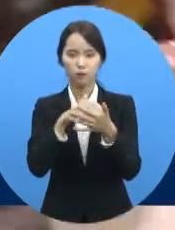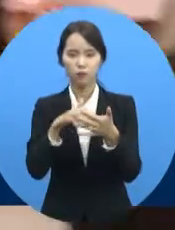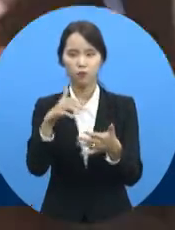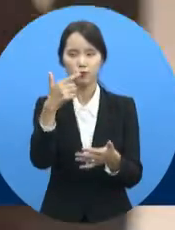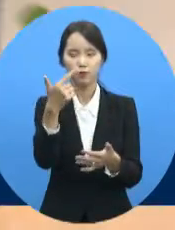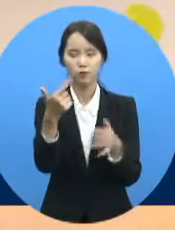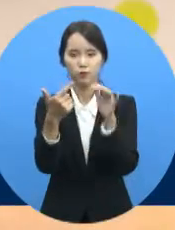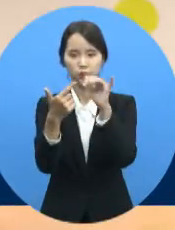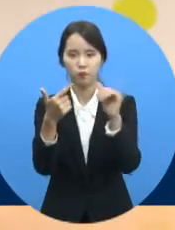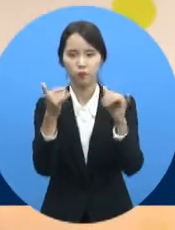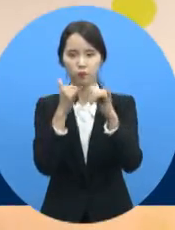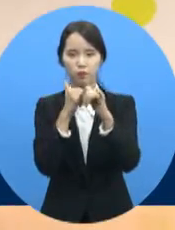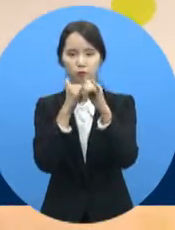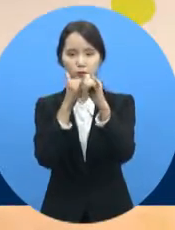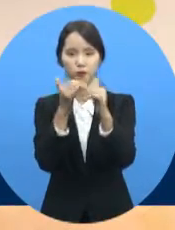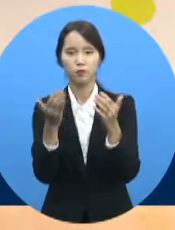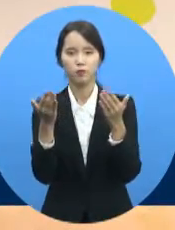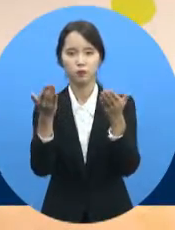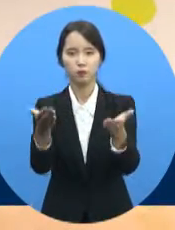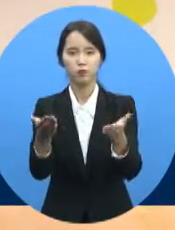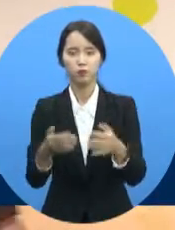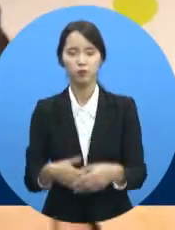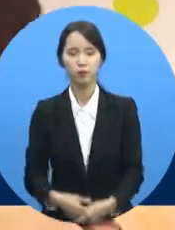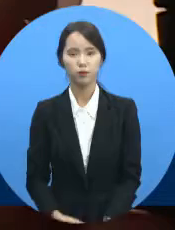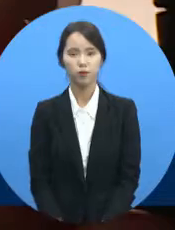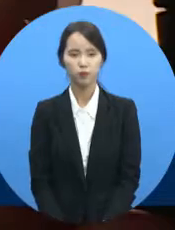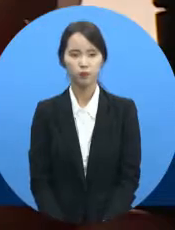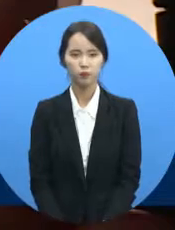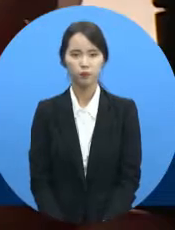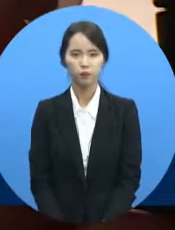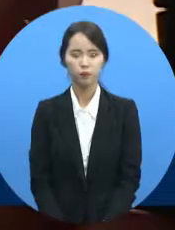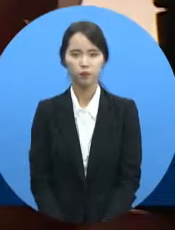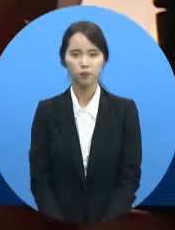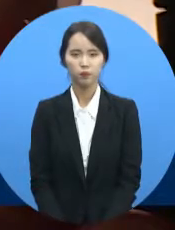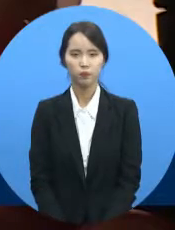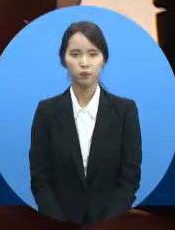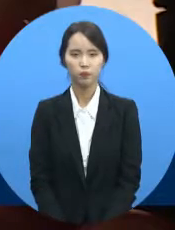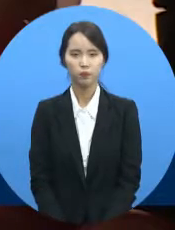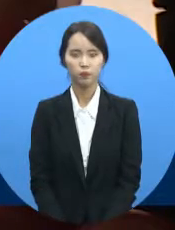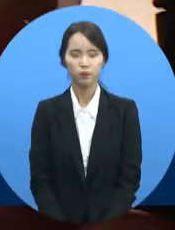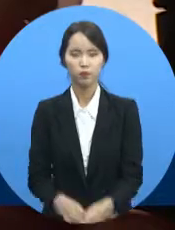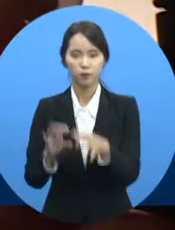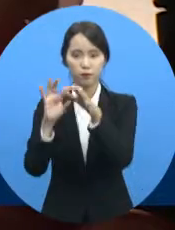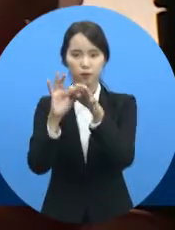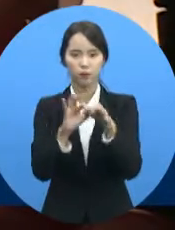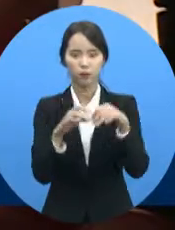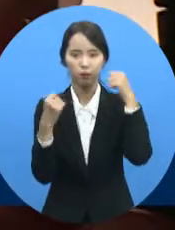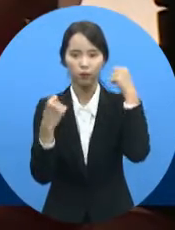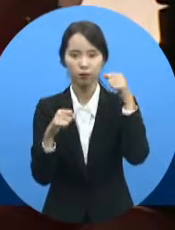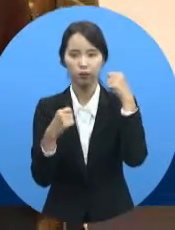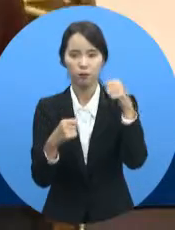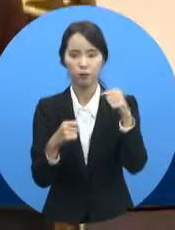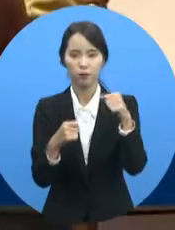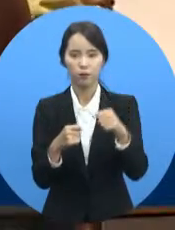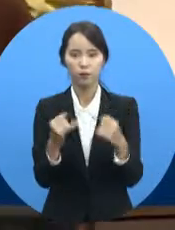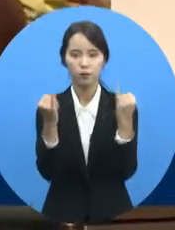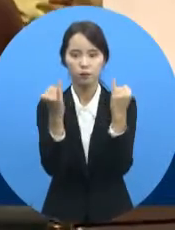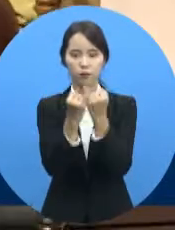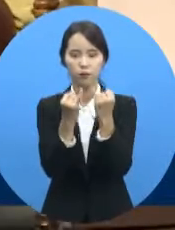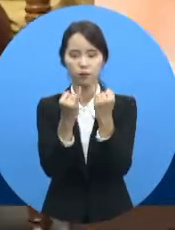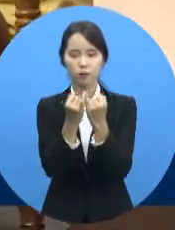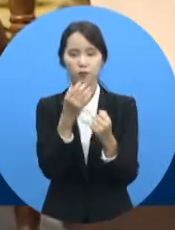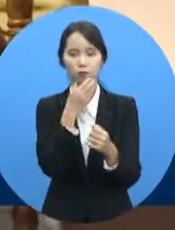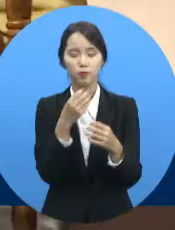되는 6분에 대한 표창장이 수여됐습니다. 이어서 축하 공연으로 극단 여인극장의 공연이